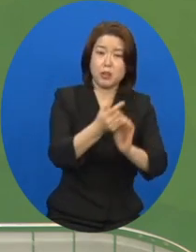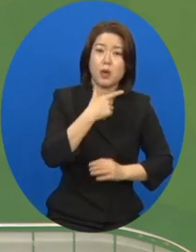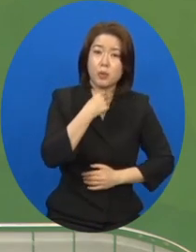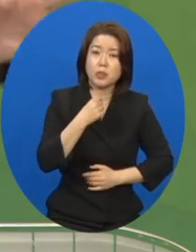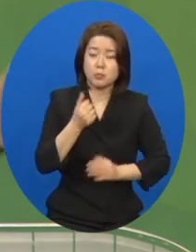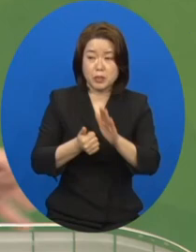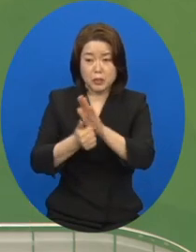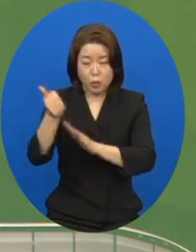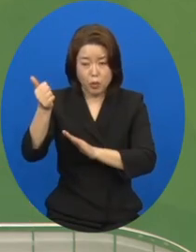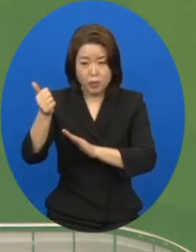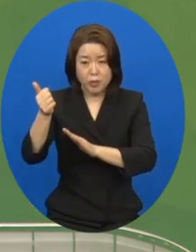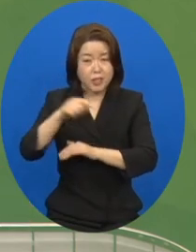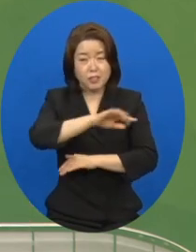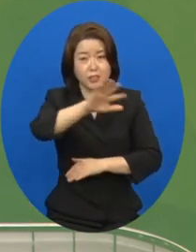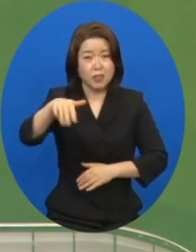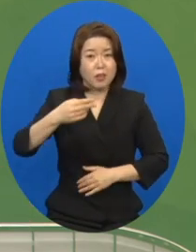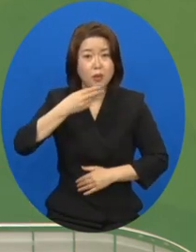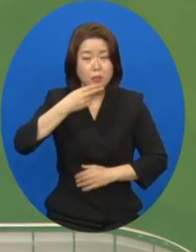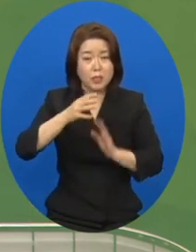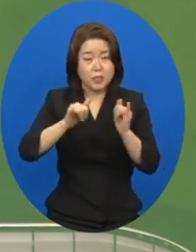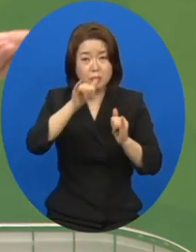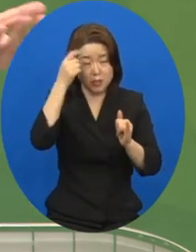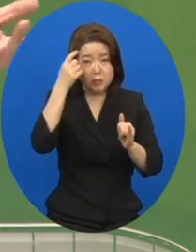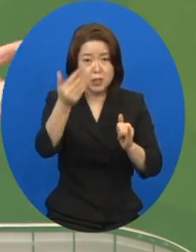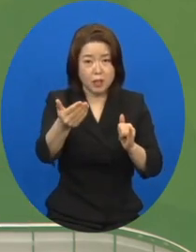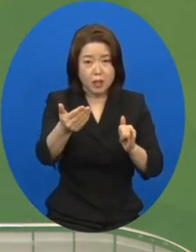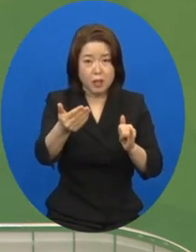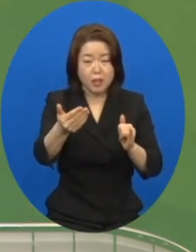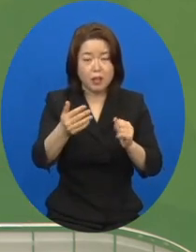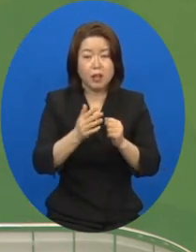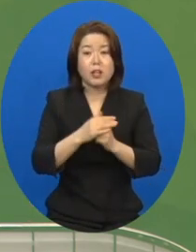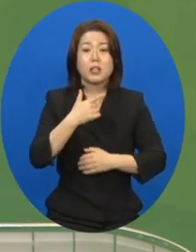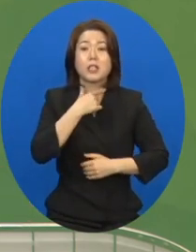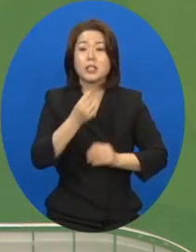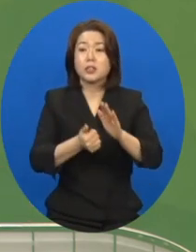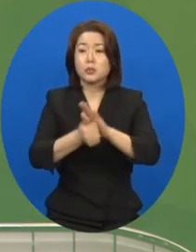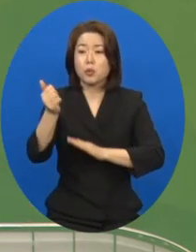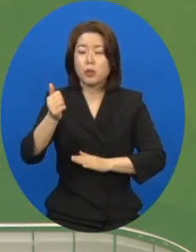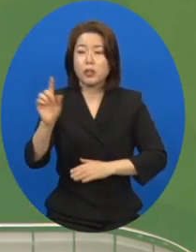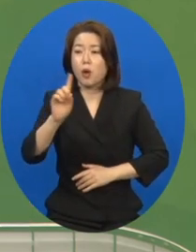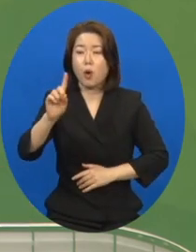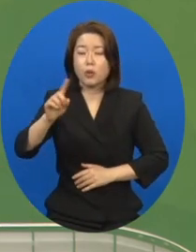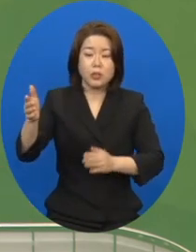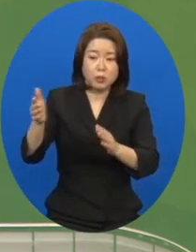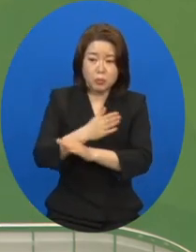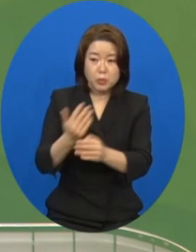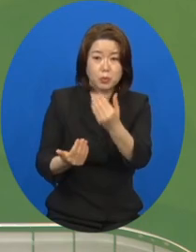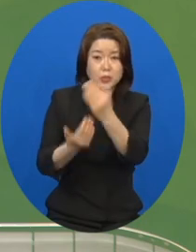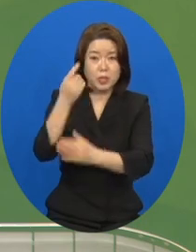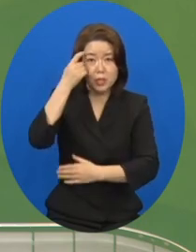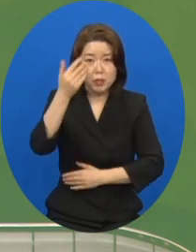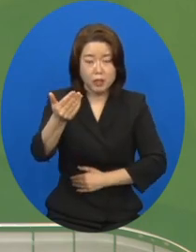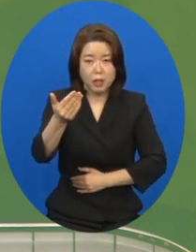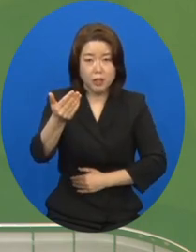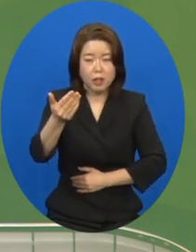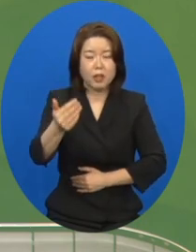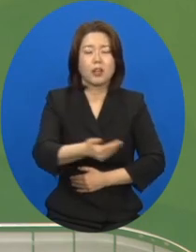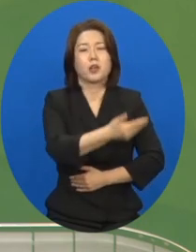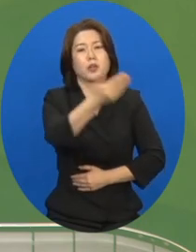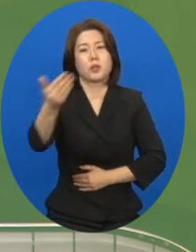그런 소원 없는 사람 있습니까? 그럼 그런 소원을 어디서 온 겁니까? 여러분 안에 계신